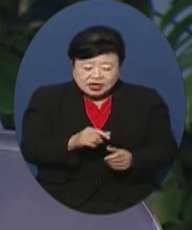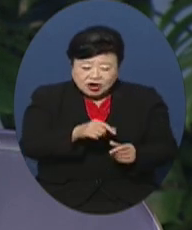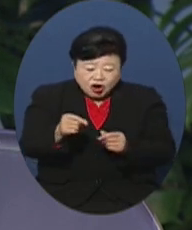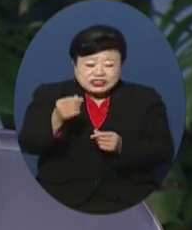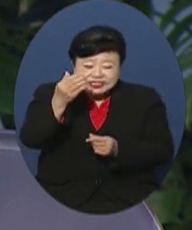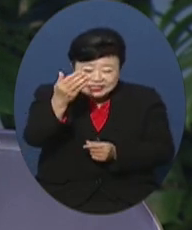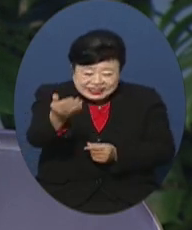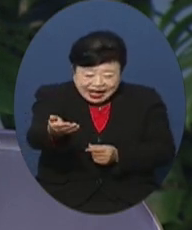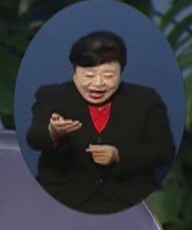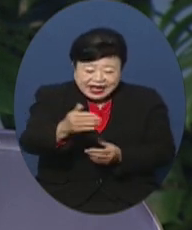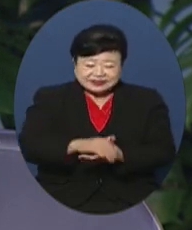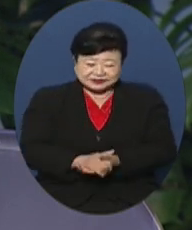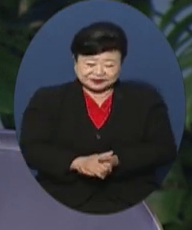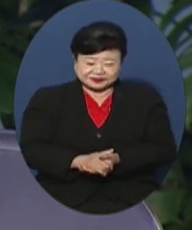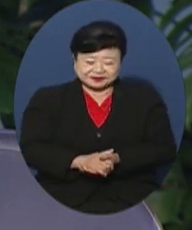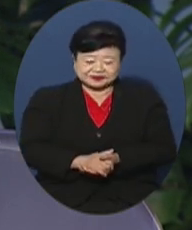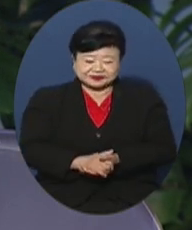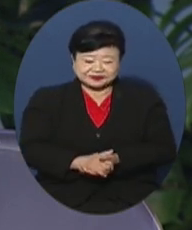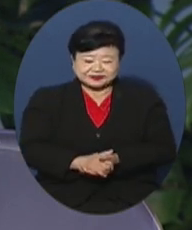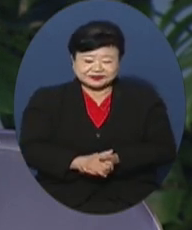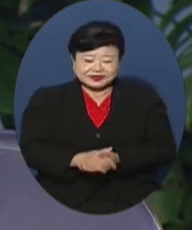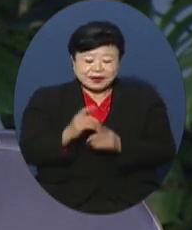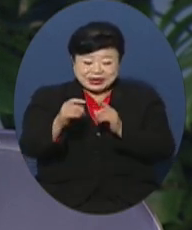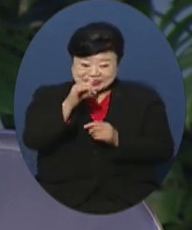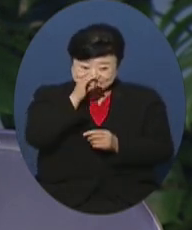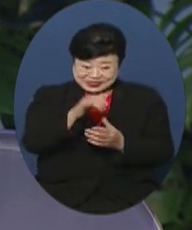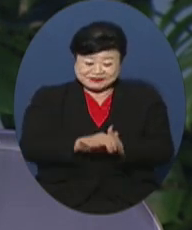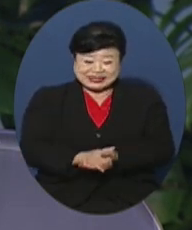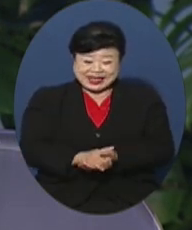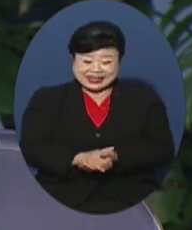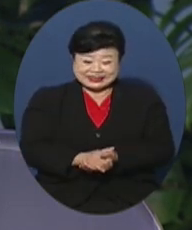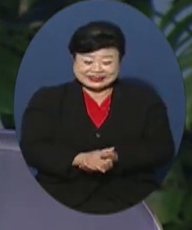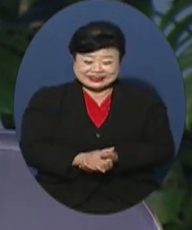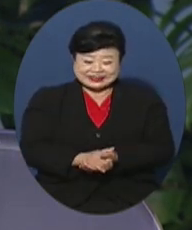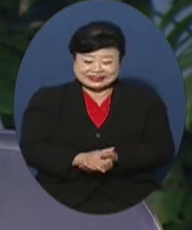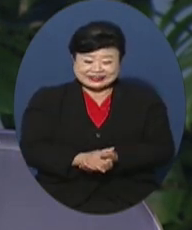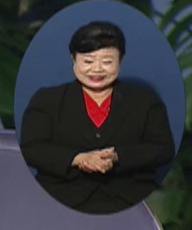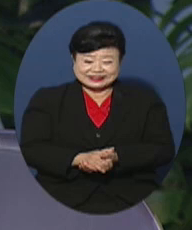고난에서 건지시는 도다라고 말씀하십니다.